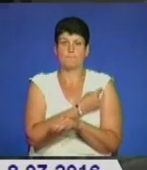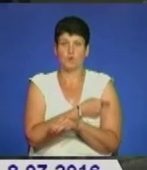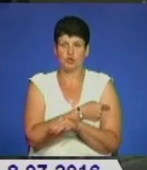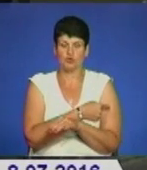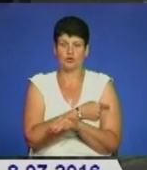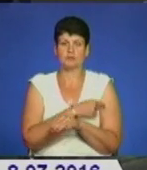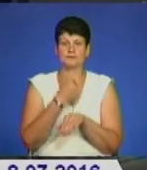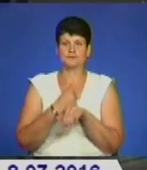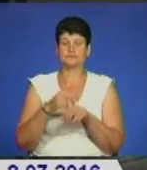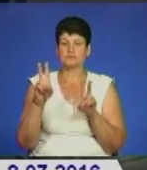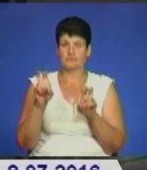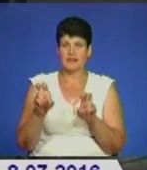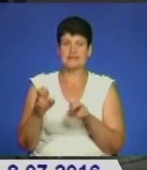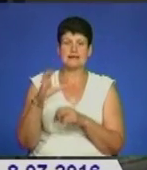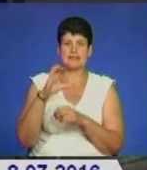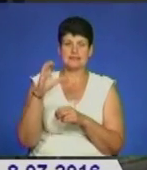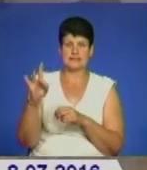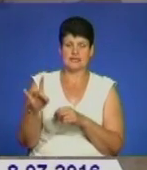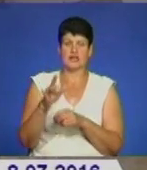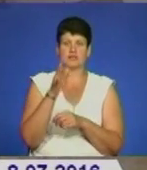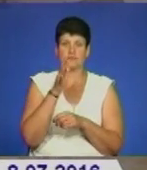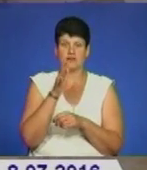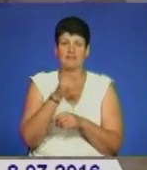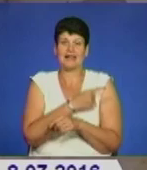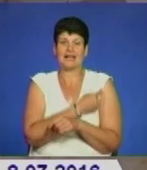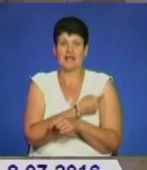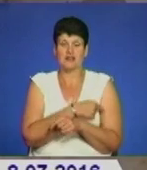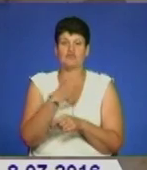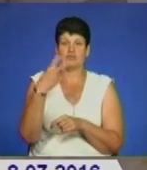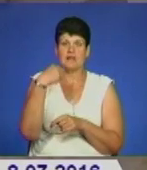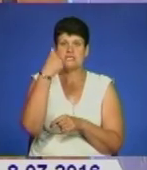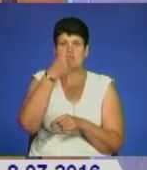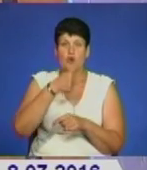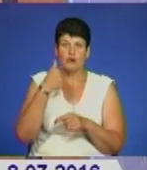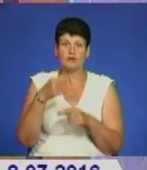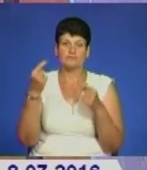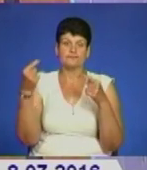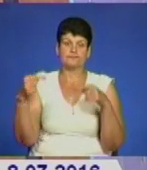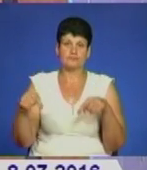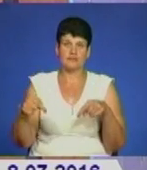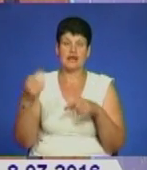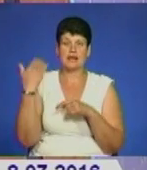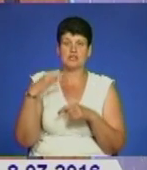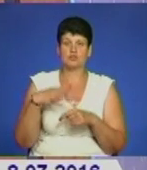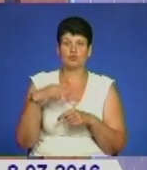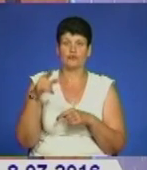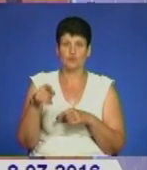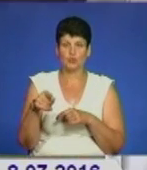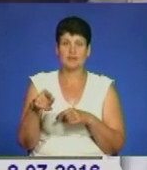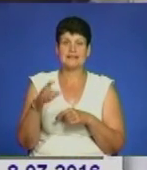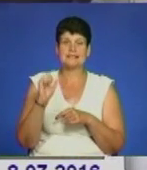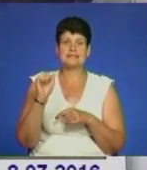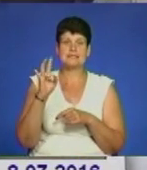За радянських часів лікарня на 120 ліжок – ось уже 20 років занепаді. Тут раніше був стаціонар, це був